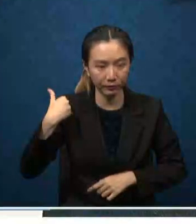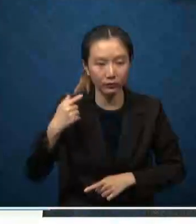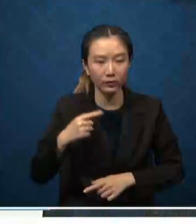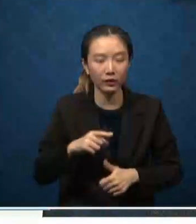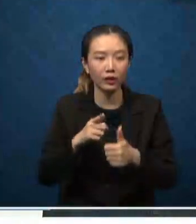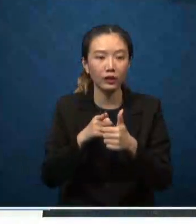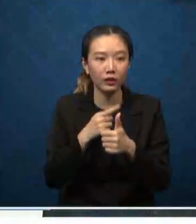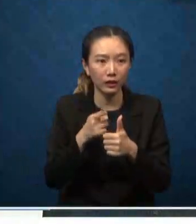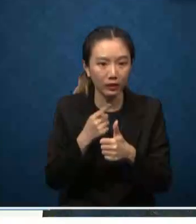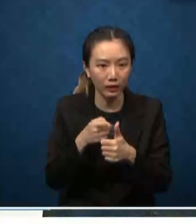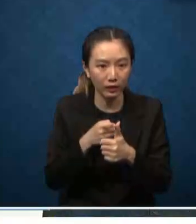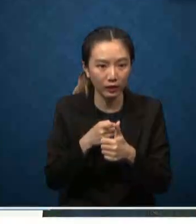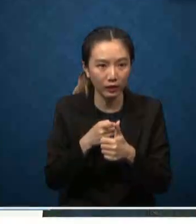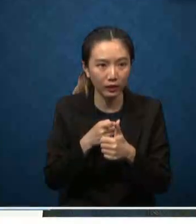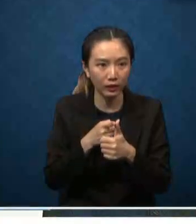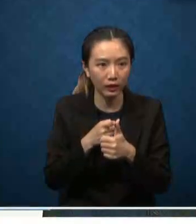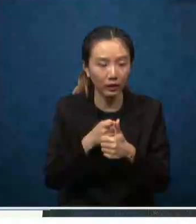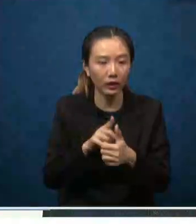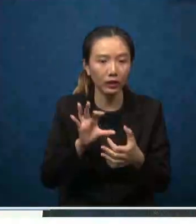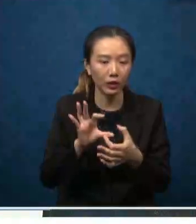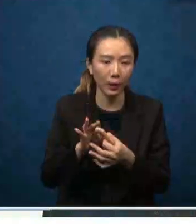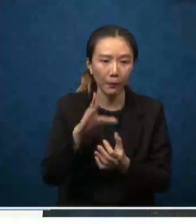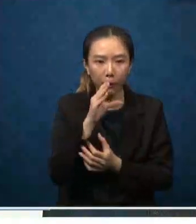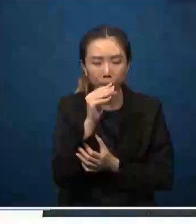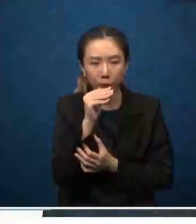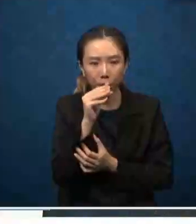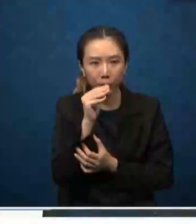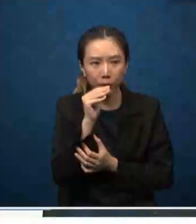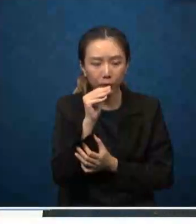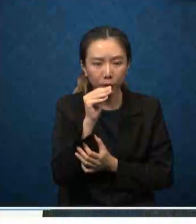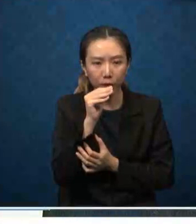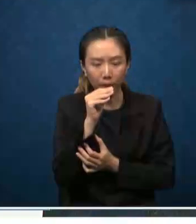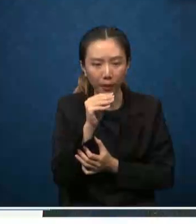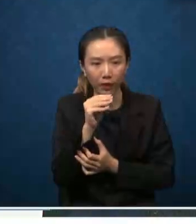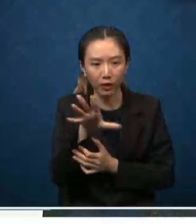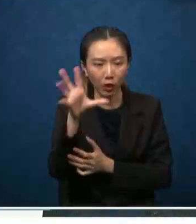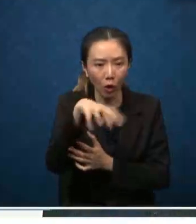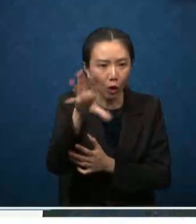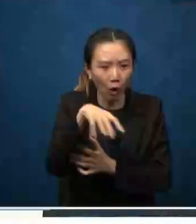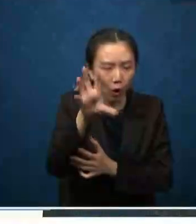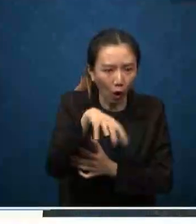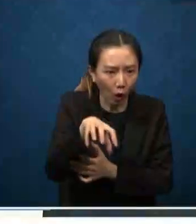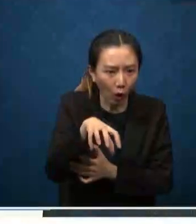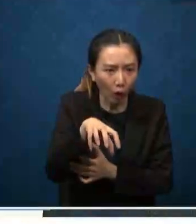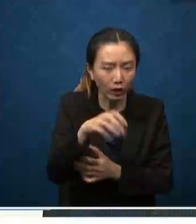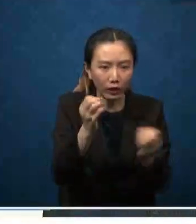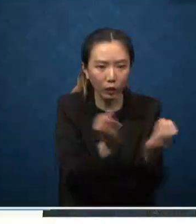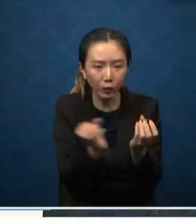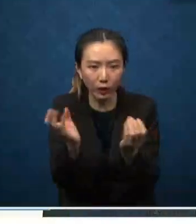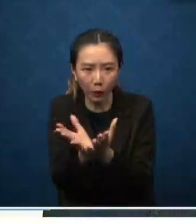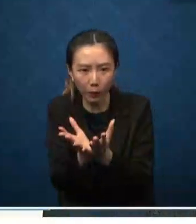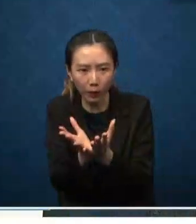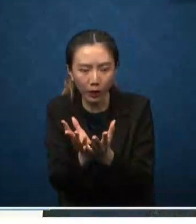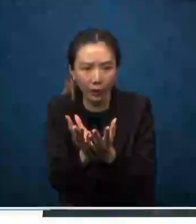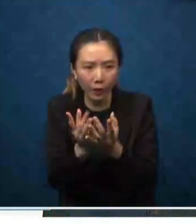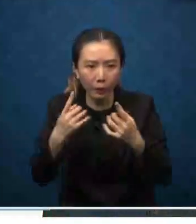ง5อนุอนุ1ก็คือเรื่องเกี่ยวกับบันบิดเบือนอนุ2เกี่ยวกับนำข้อมูลที่เป็นเท็จอันที่3กระทบความมั่นคงอันที่4ลามกอนาจารอันที่